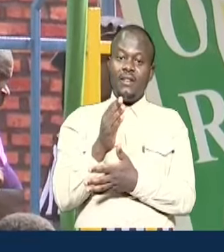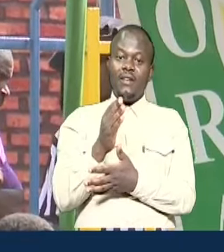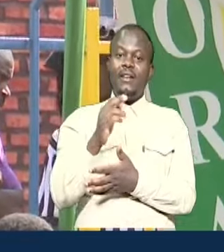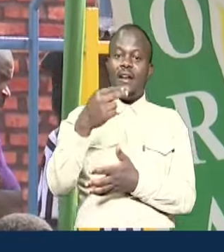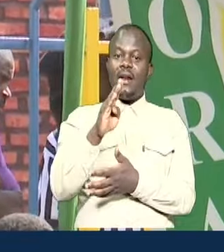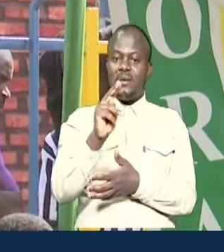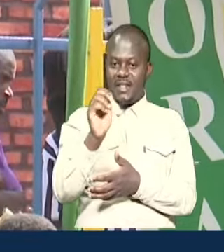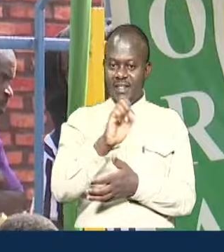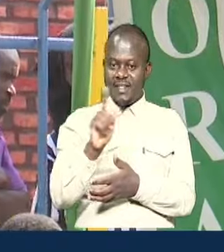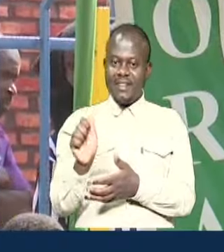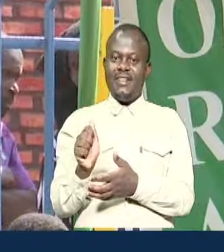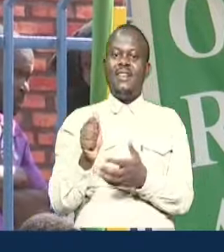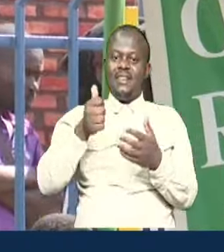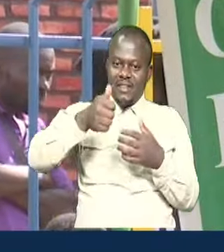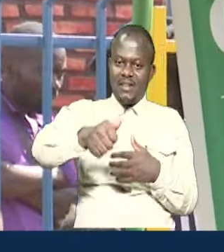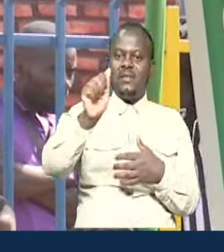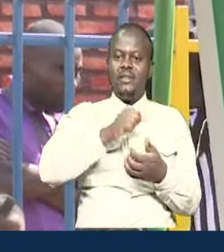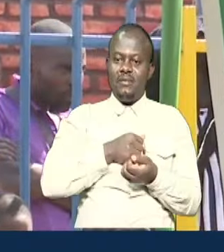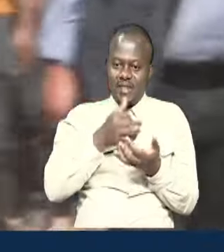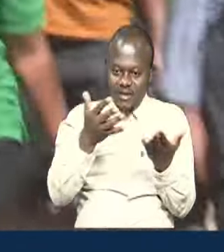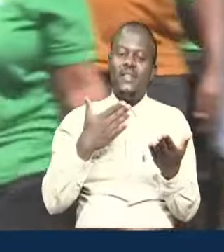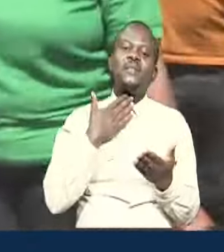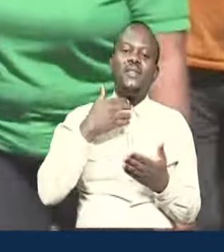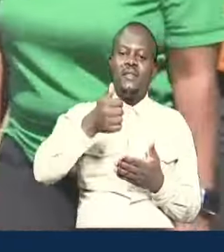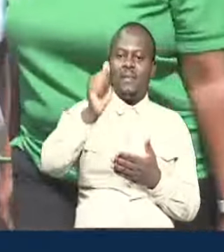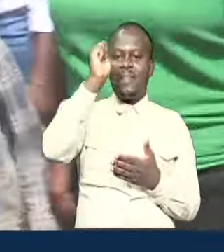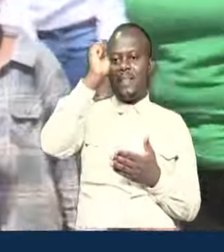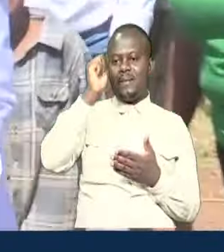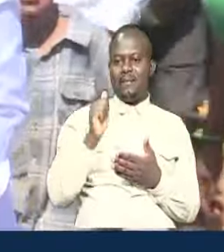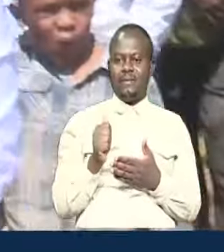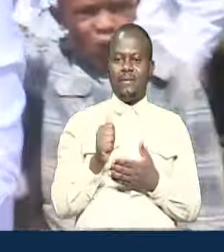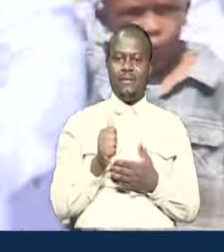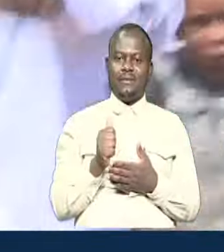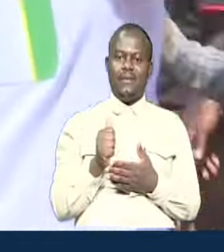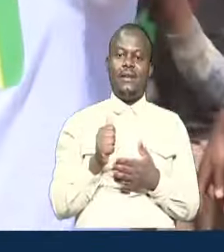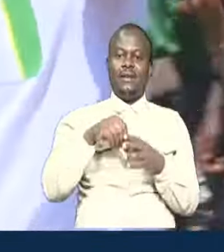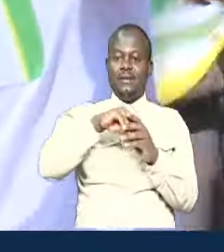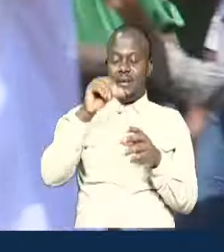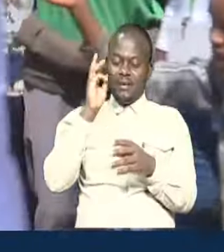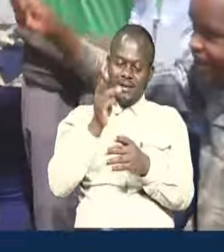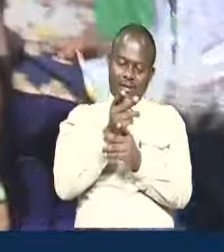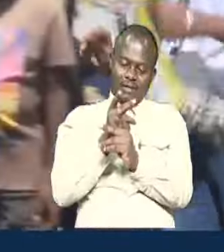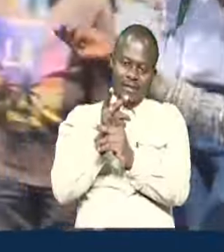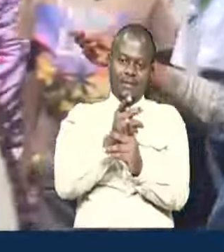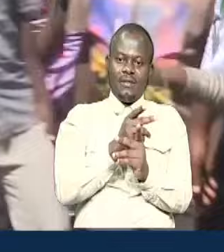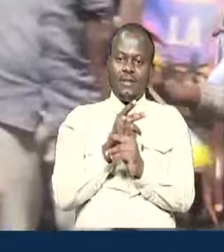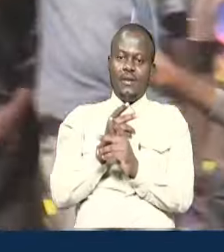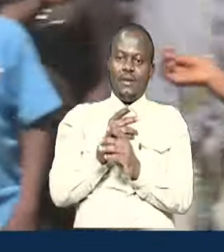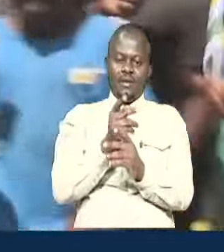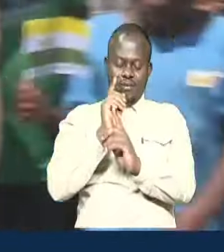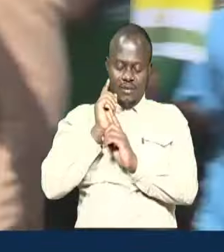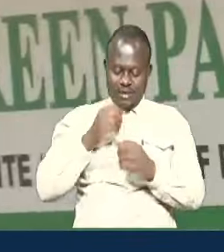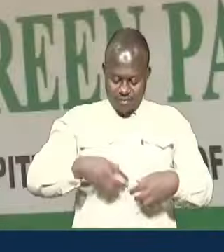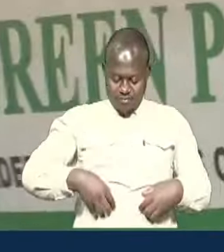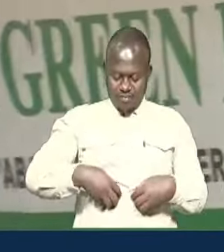Habineza byo rubanye ni neza mbifurije neza uyu mukandida avuga ko mu bindi bazitaho ari umutekano mu gifu bitewe n'uko azi neza